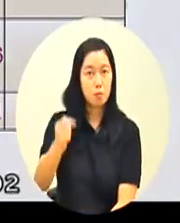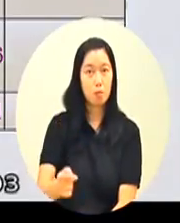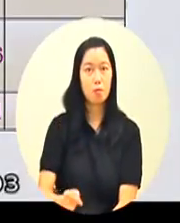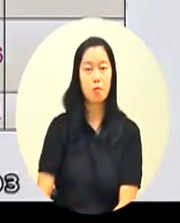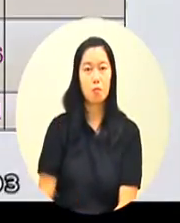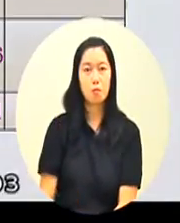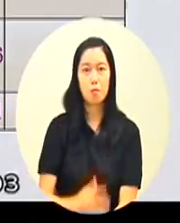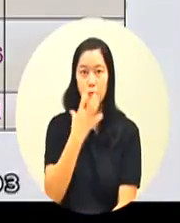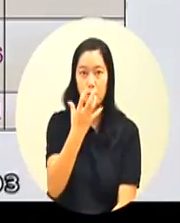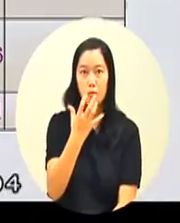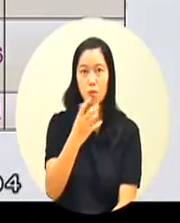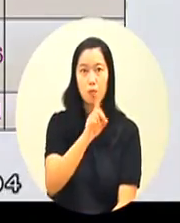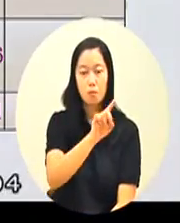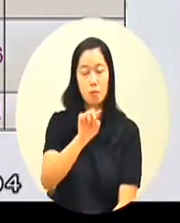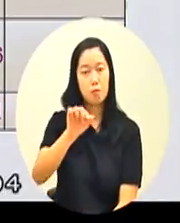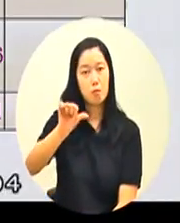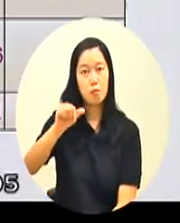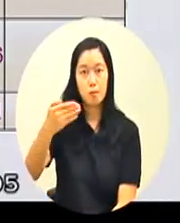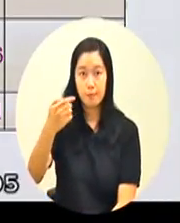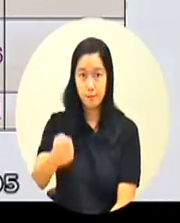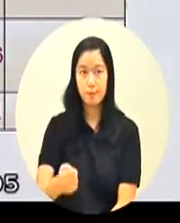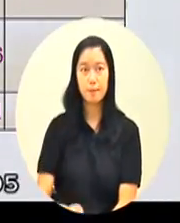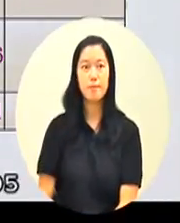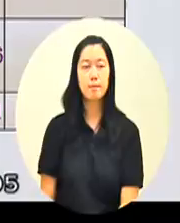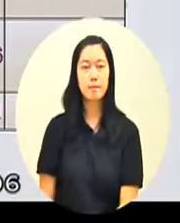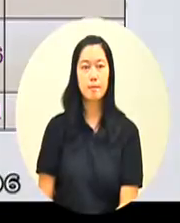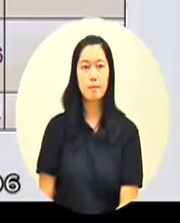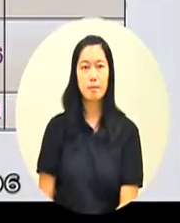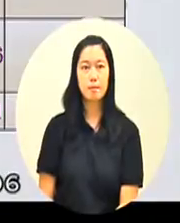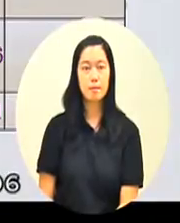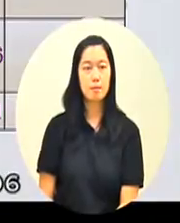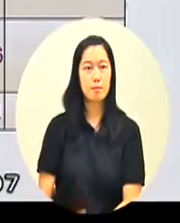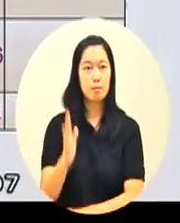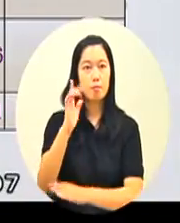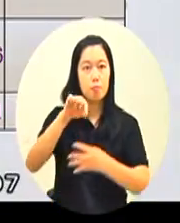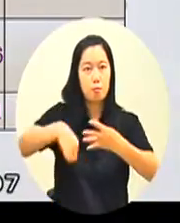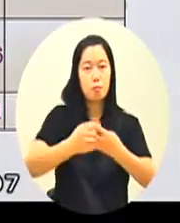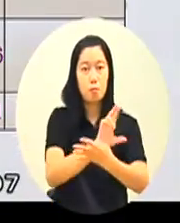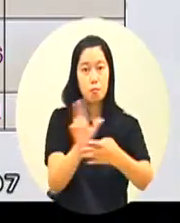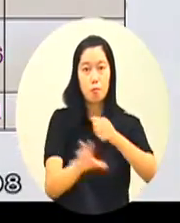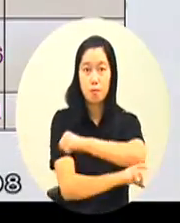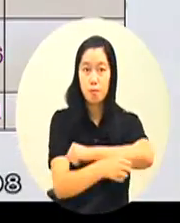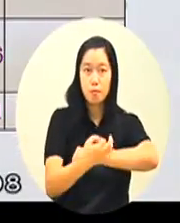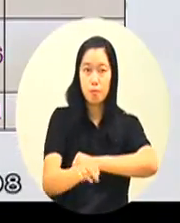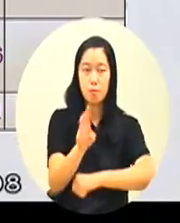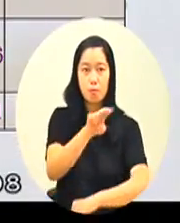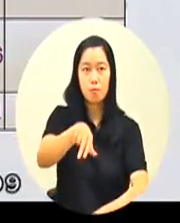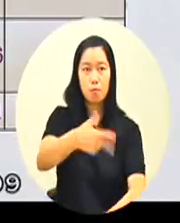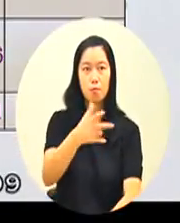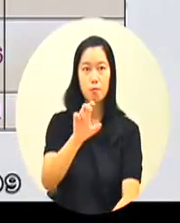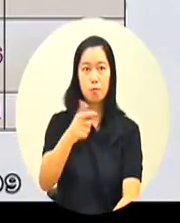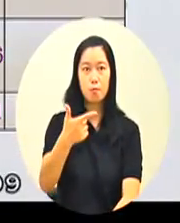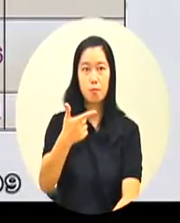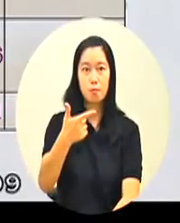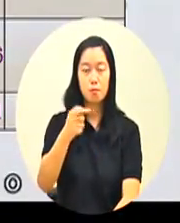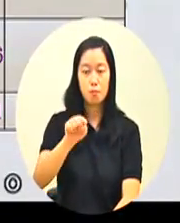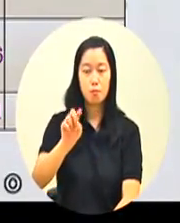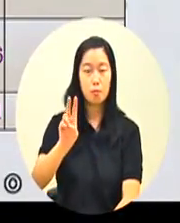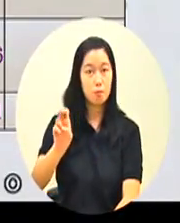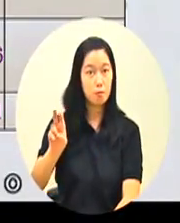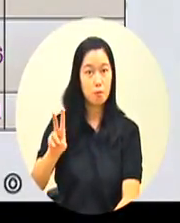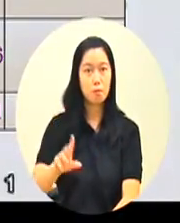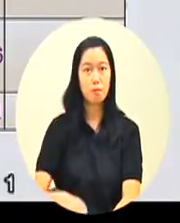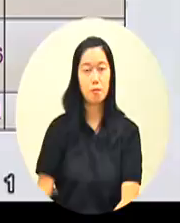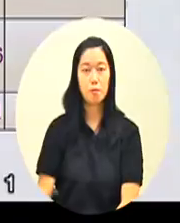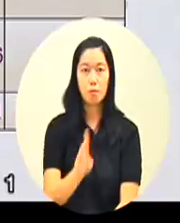亏处是1.59亿。那在正式型基金的来源是2776亿，基金的